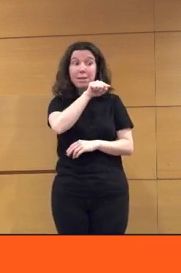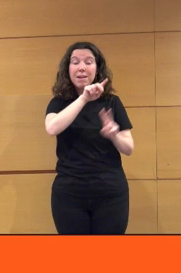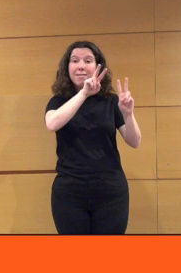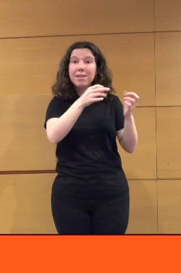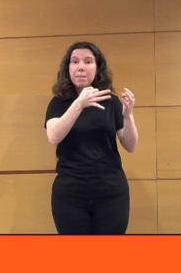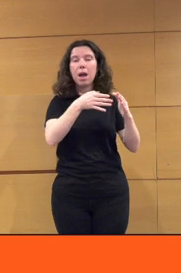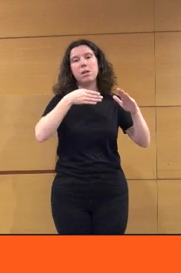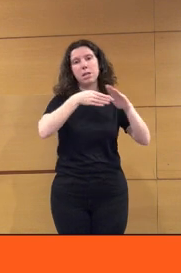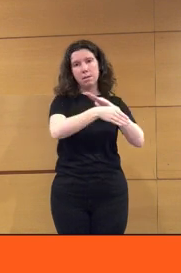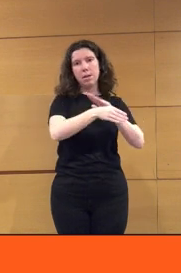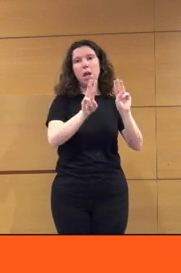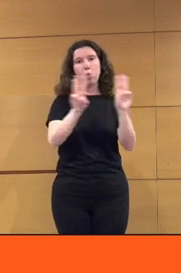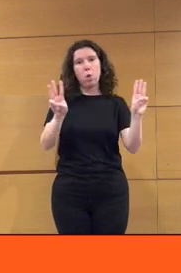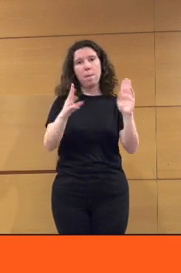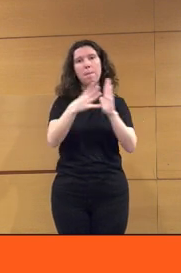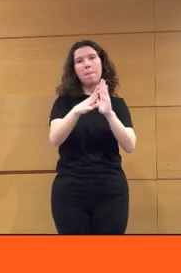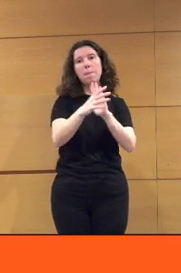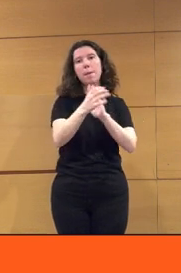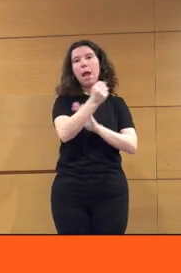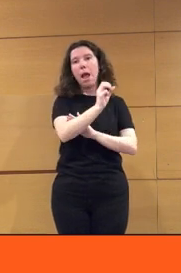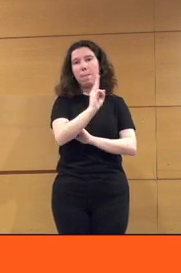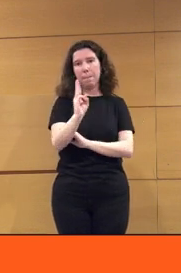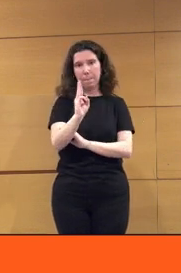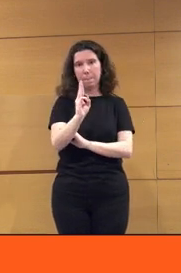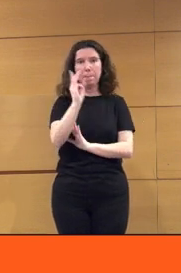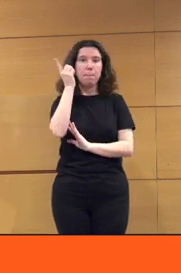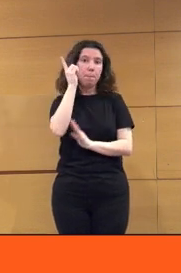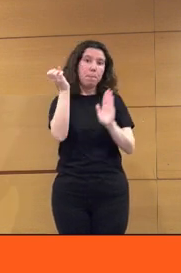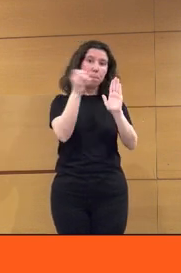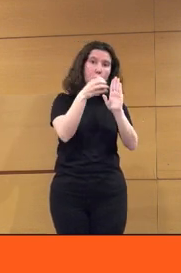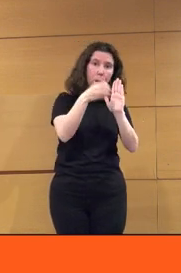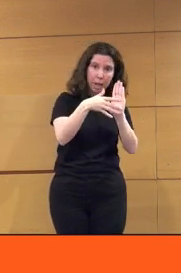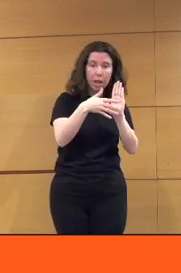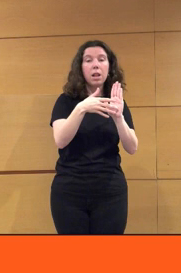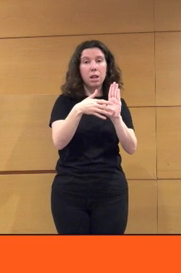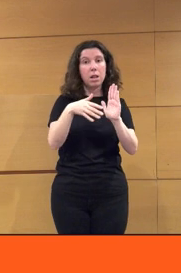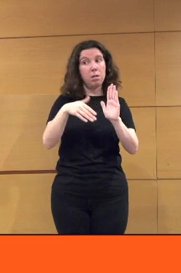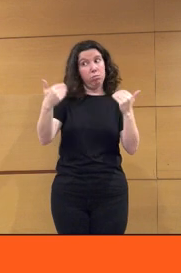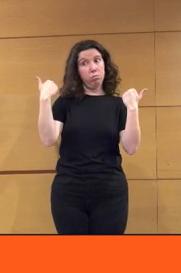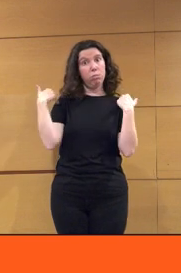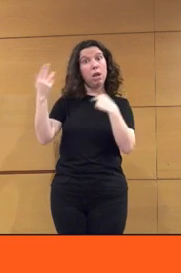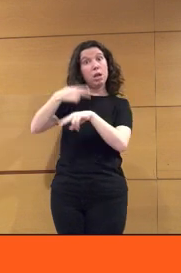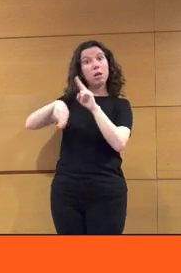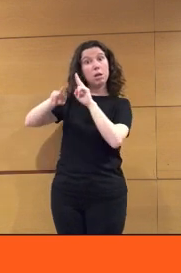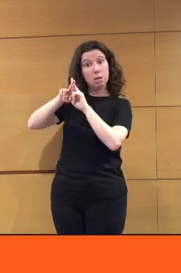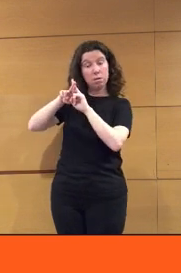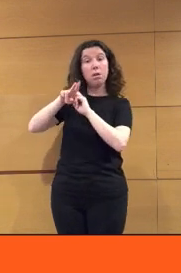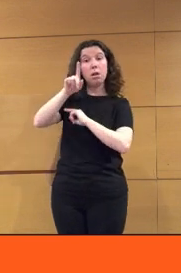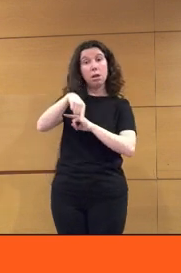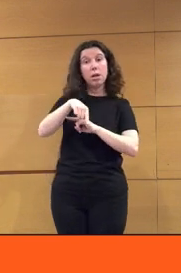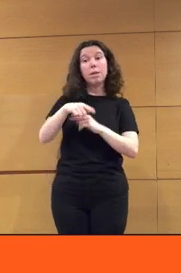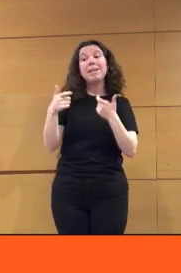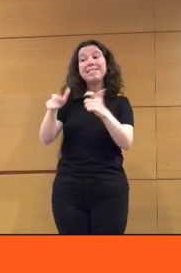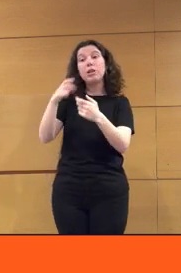accessibilitat dels llocs web i de les aplicacions per a dispositius mòbils de l'Administració de la Generalitat de Catalunya i el seu